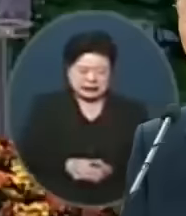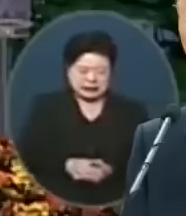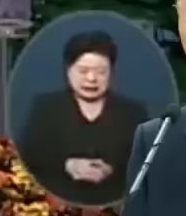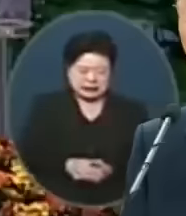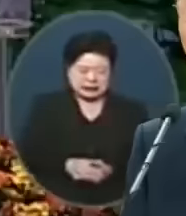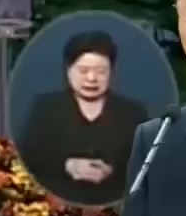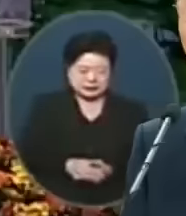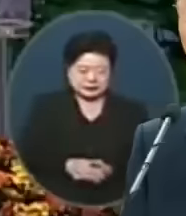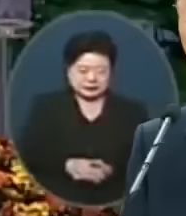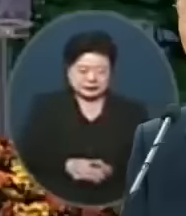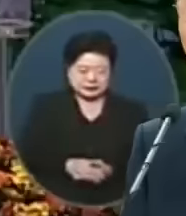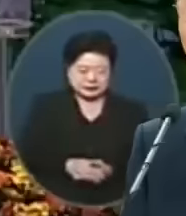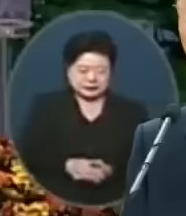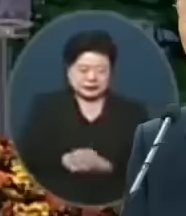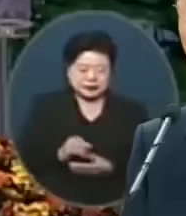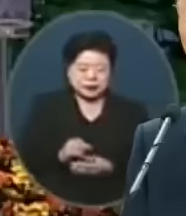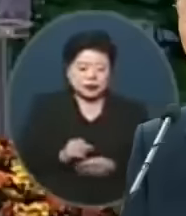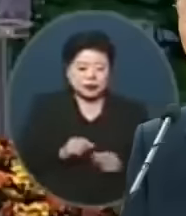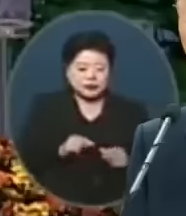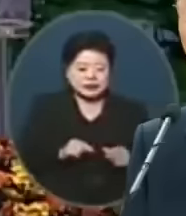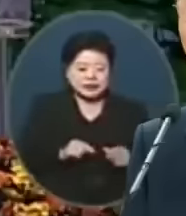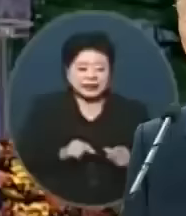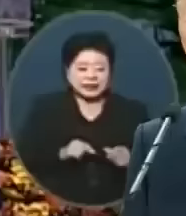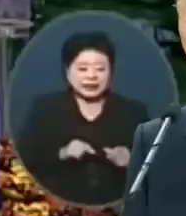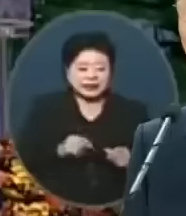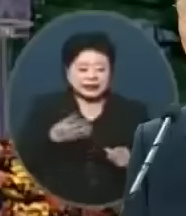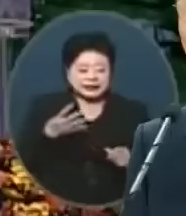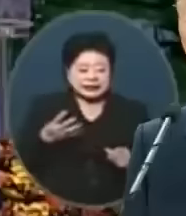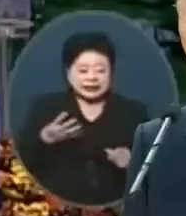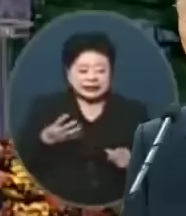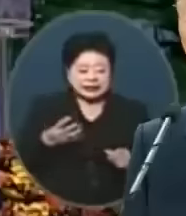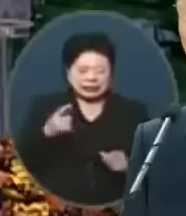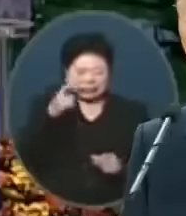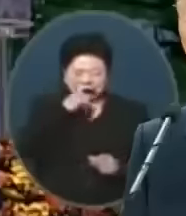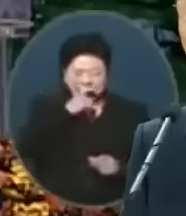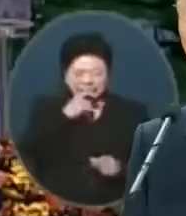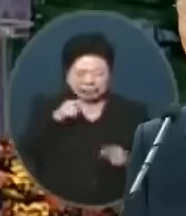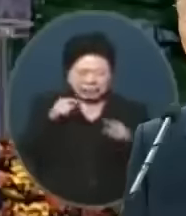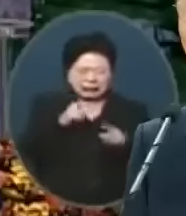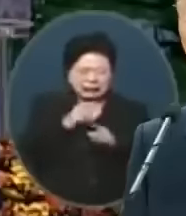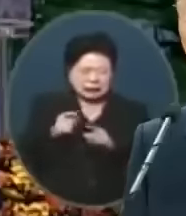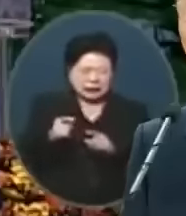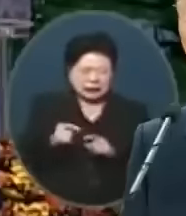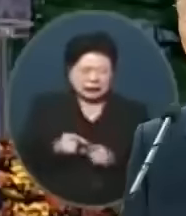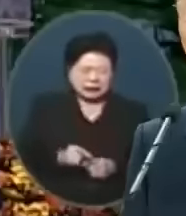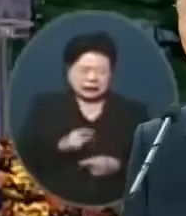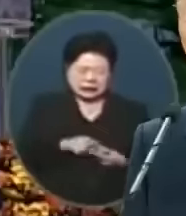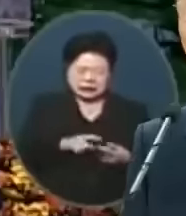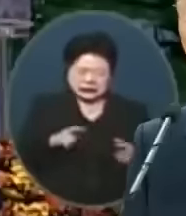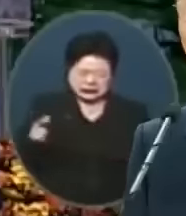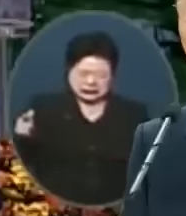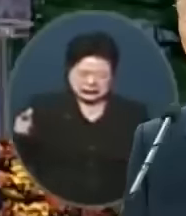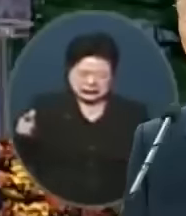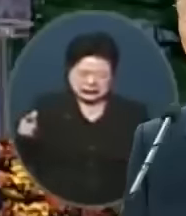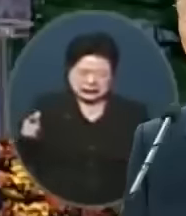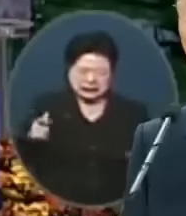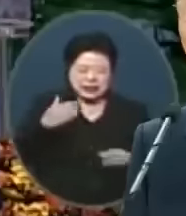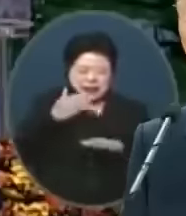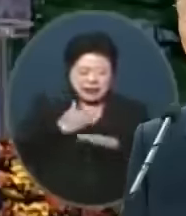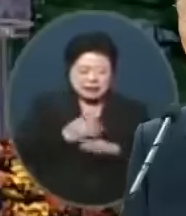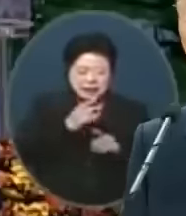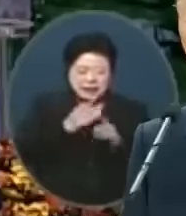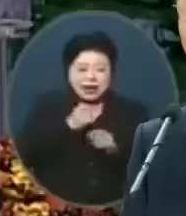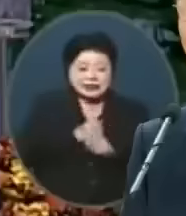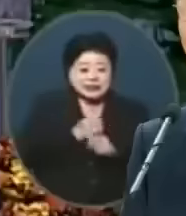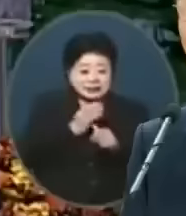안 합니다. 에베소 5장 4절에 누추함과 어리석은 말이나 희롱의 말이 마땅치 아니하니 오히려 감사하는 말을 하라.